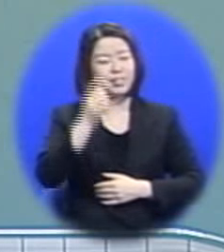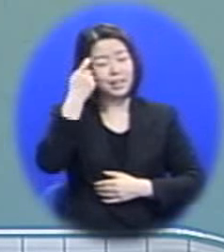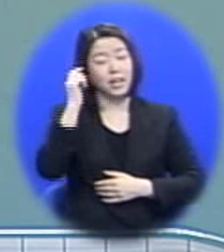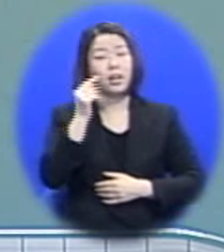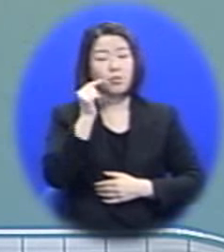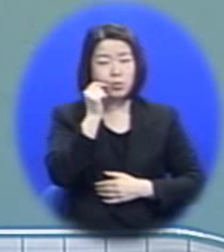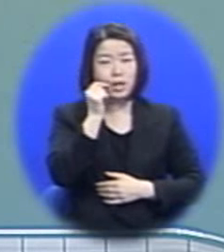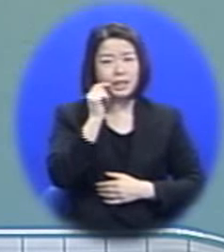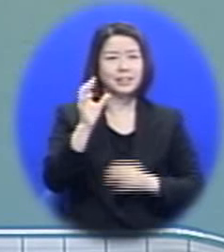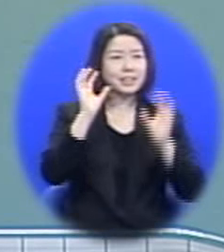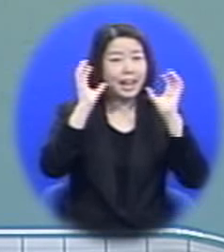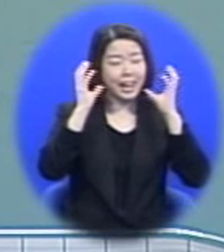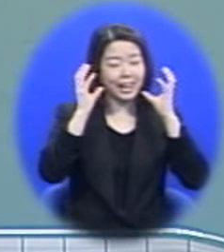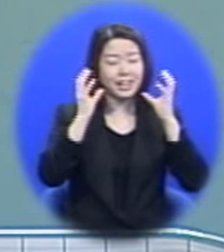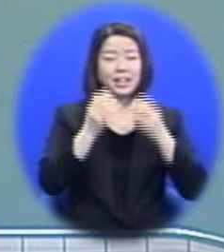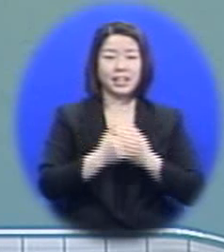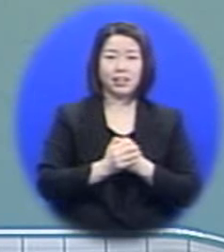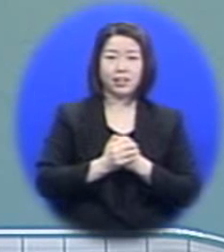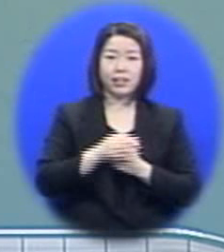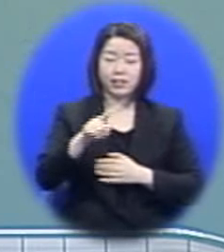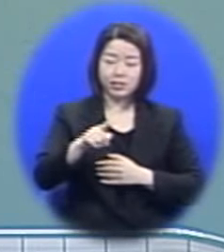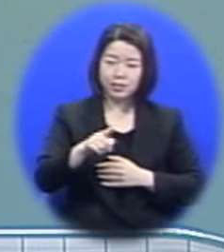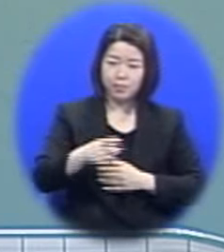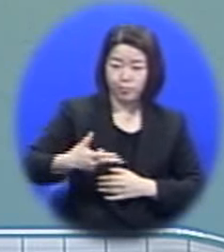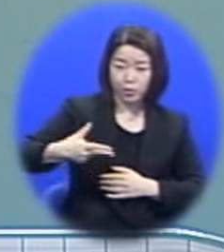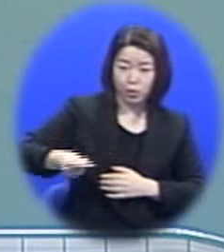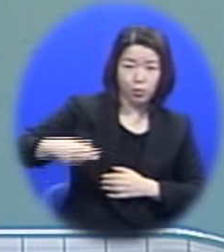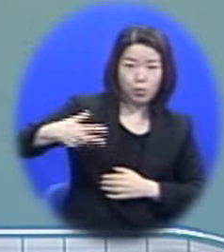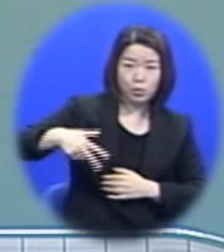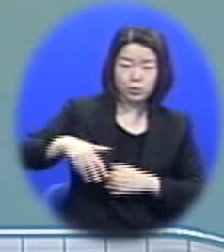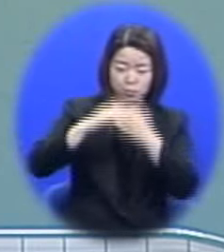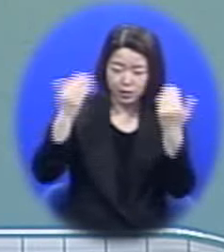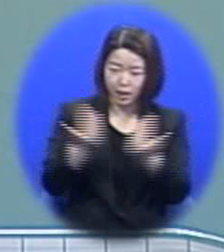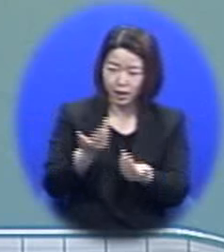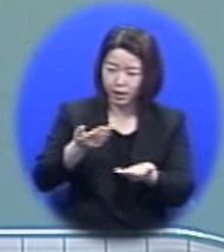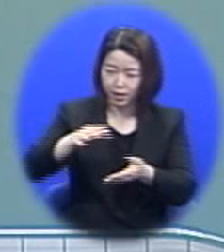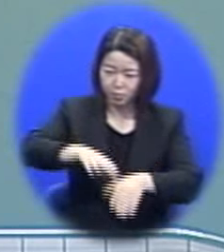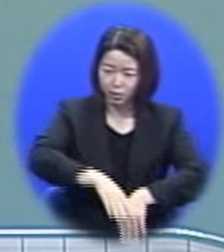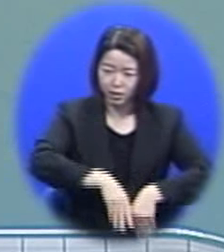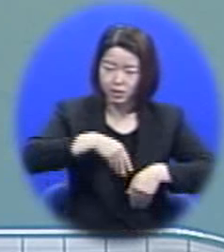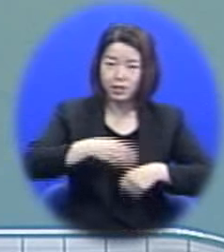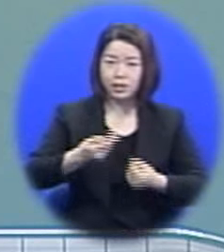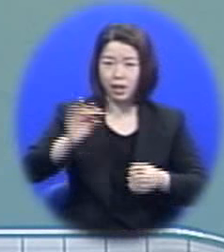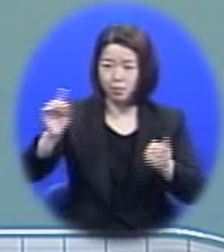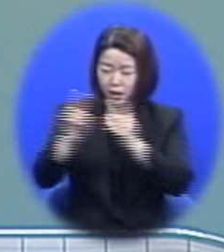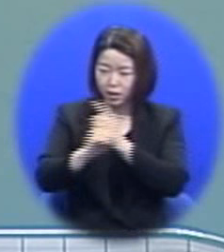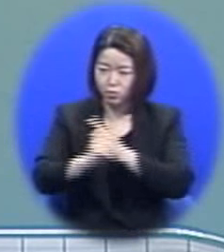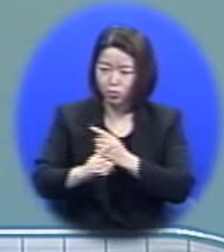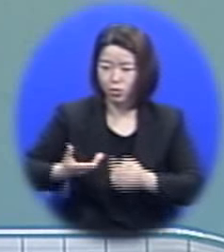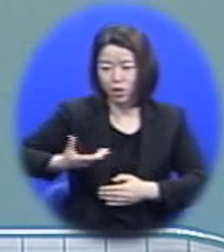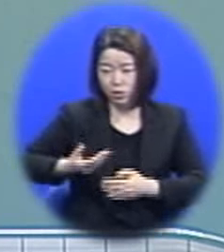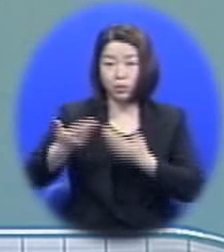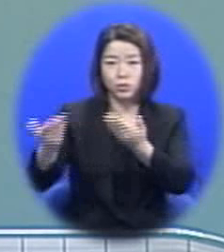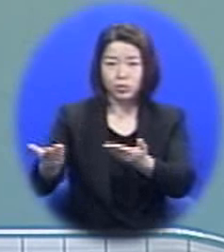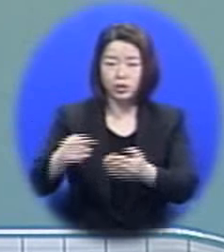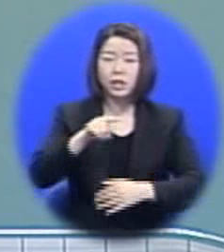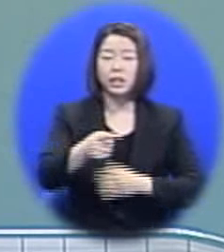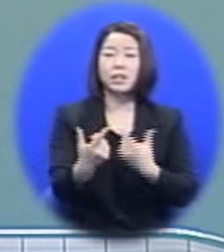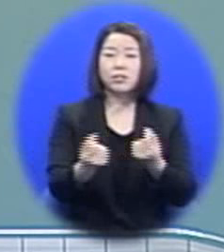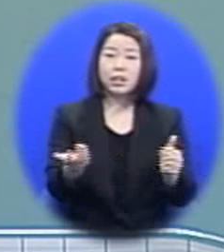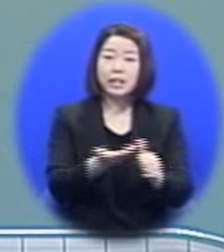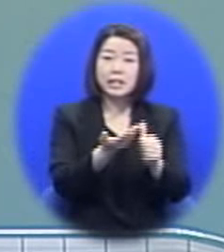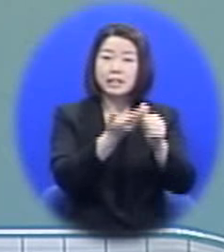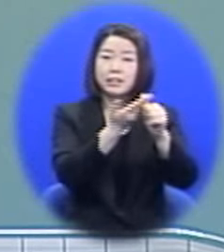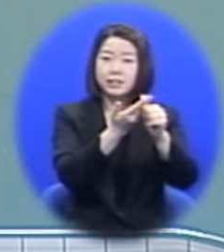하는 그 갓난 아기 그 아기 똥 다 가려가며 전물려며 그렇게 기르는 것은